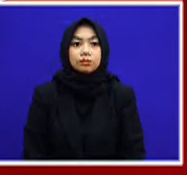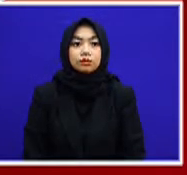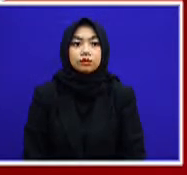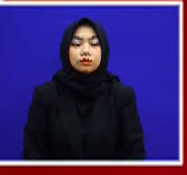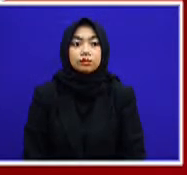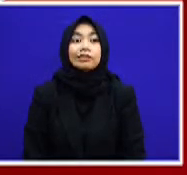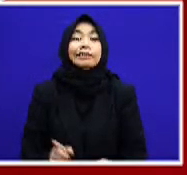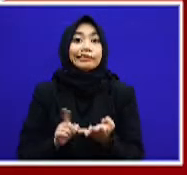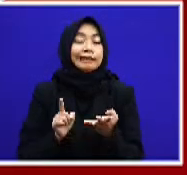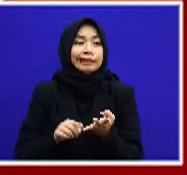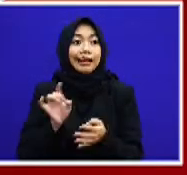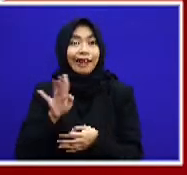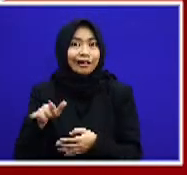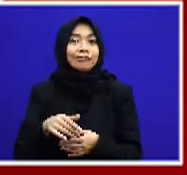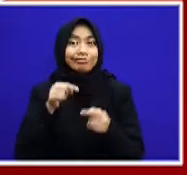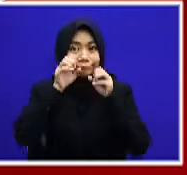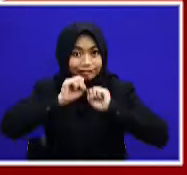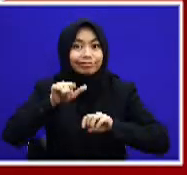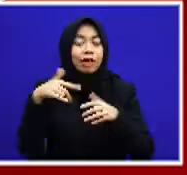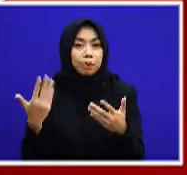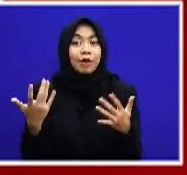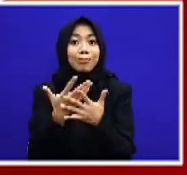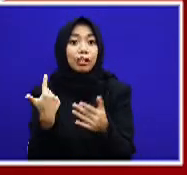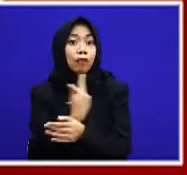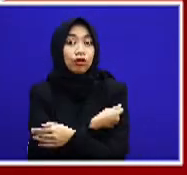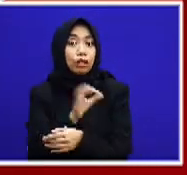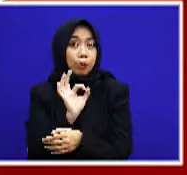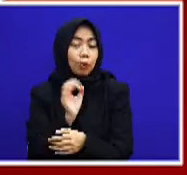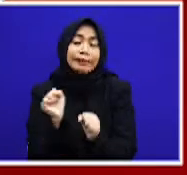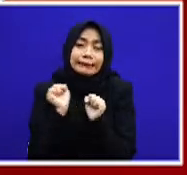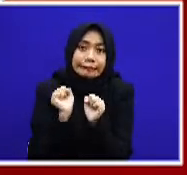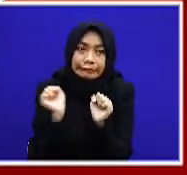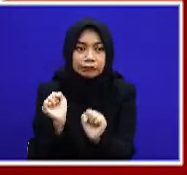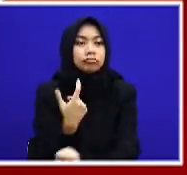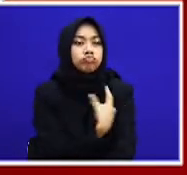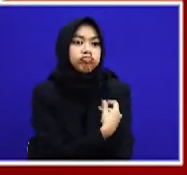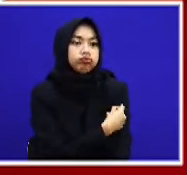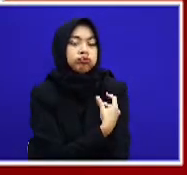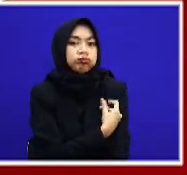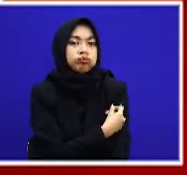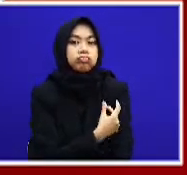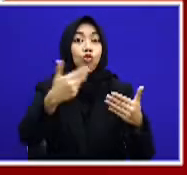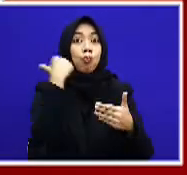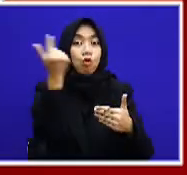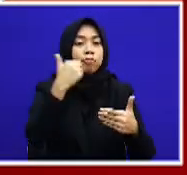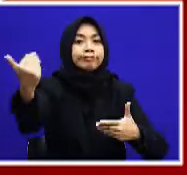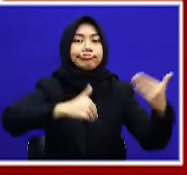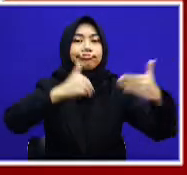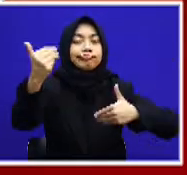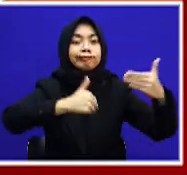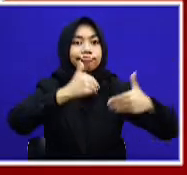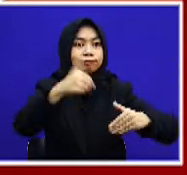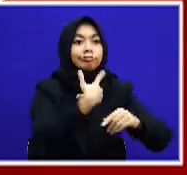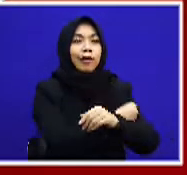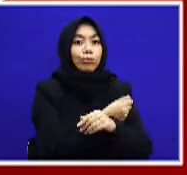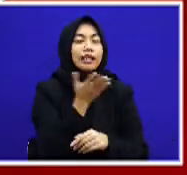yang belum vaksinasi ini segera mengikuti vaksin yang diselenggarakan oleh pemerintah Kota Blitar. Baru saja kami